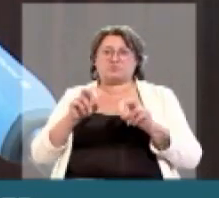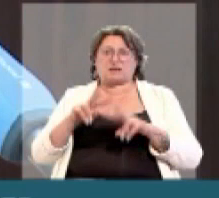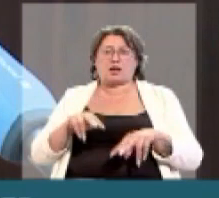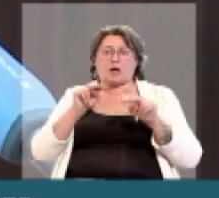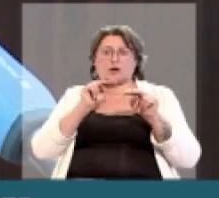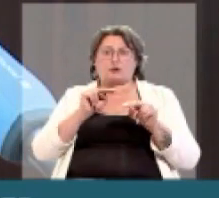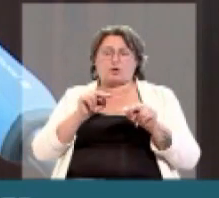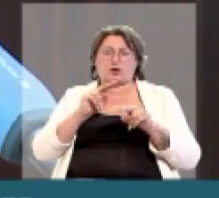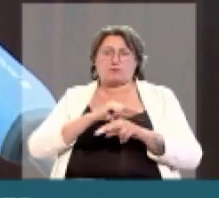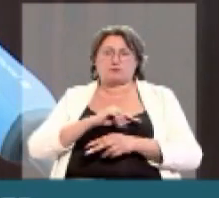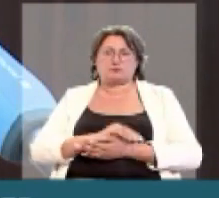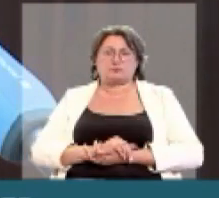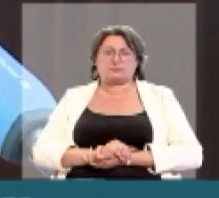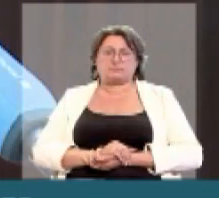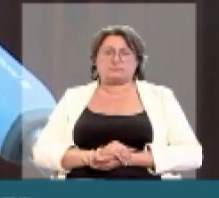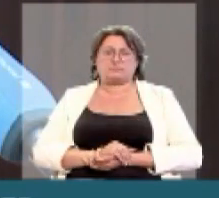жұмыстарын жүргізуді тапсырамын.